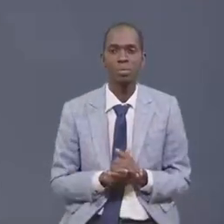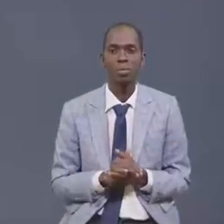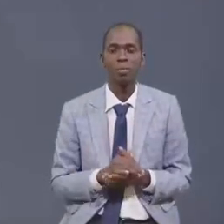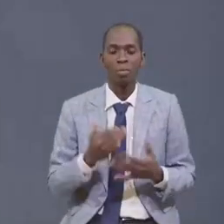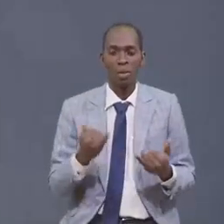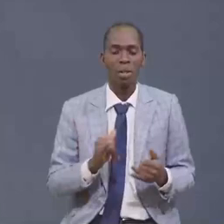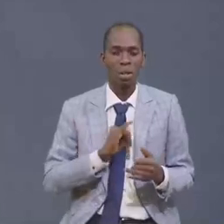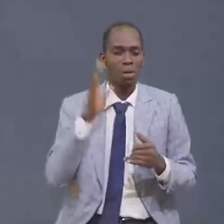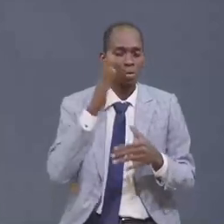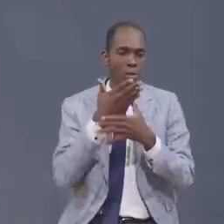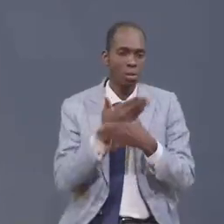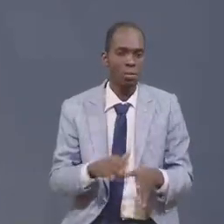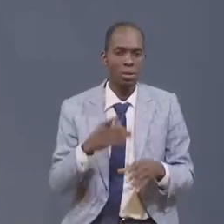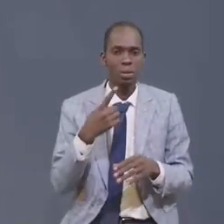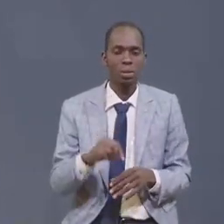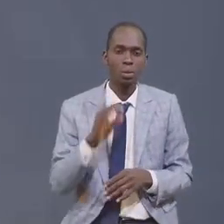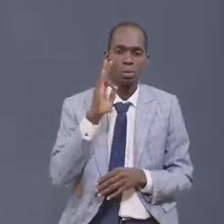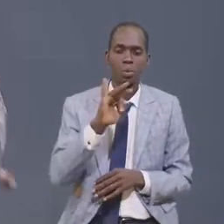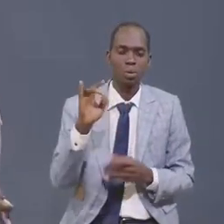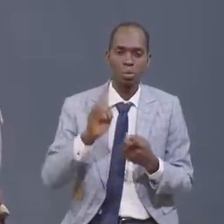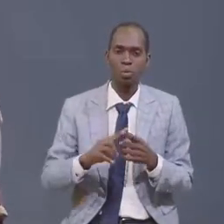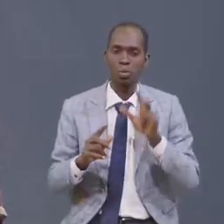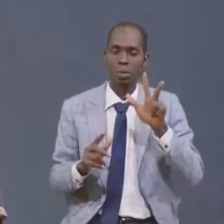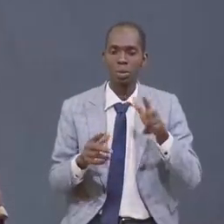Et le message, je le divise en trois parties.